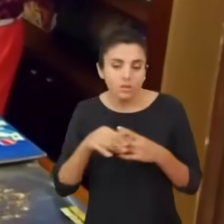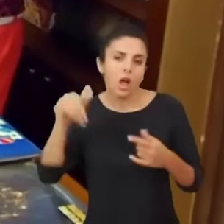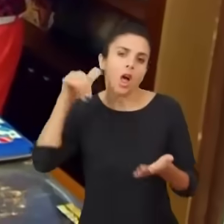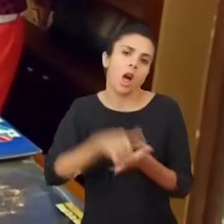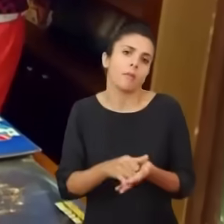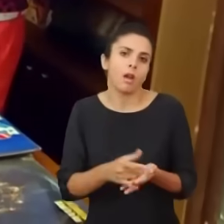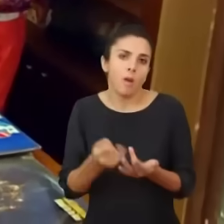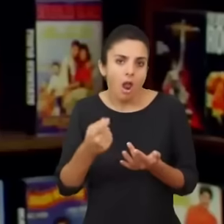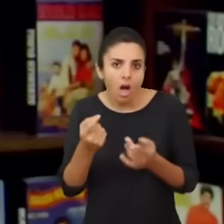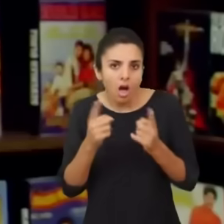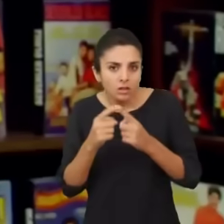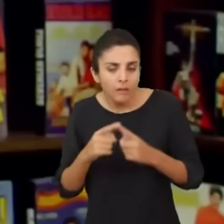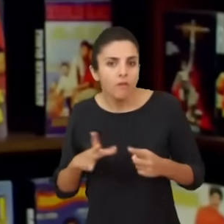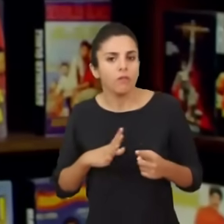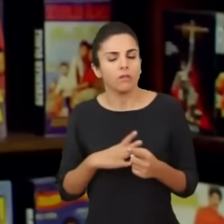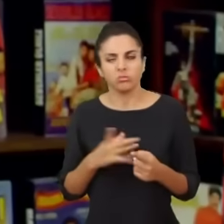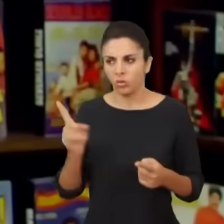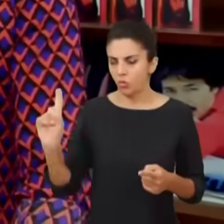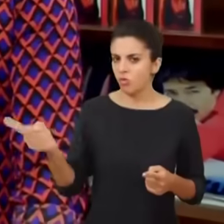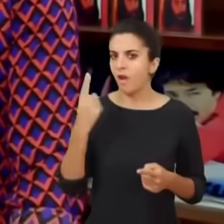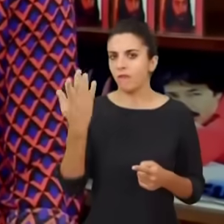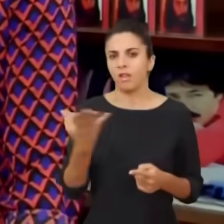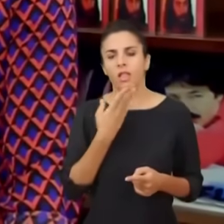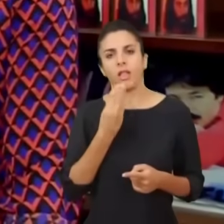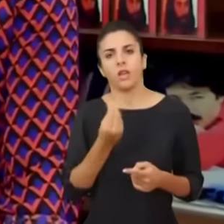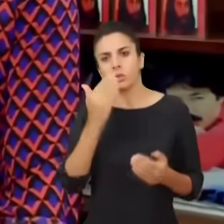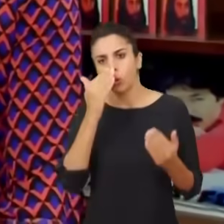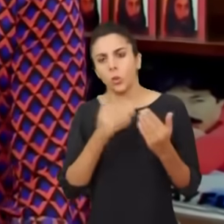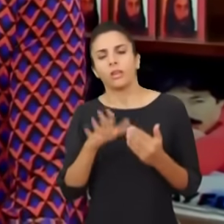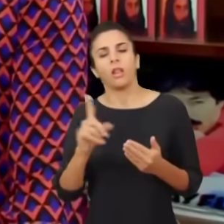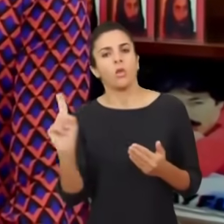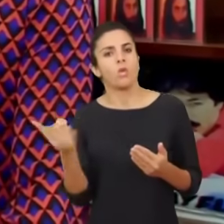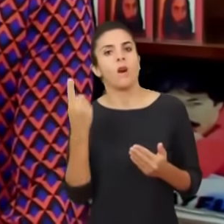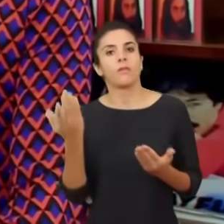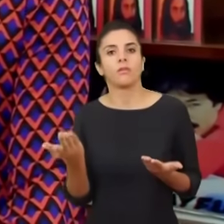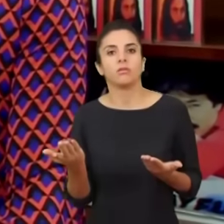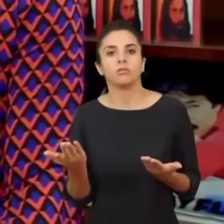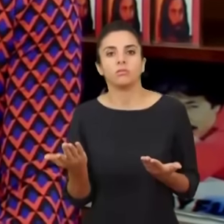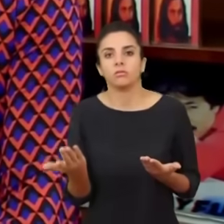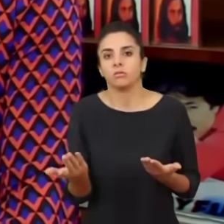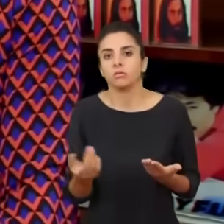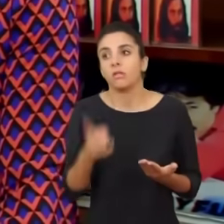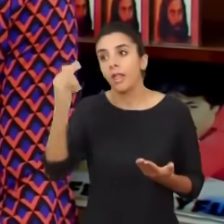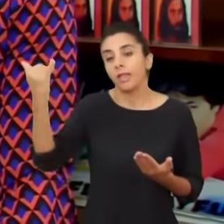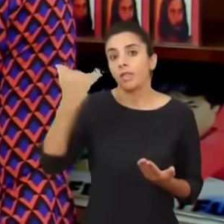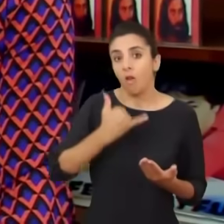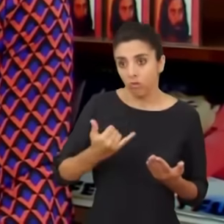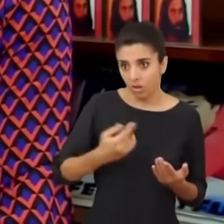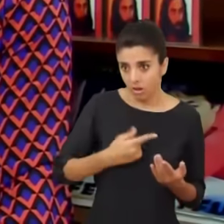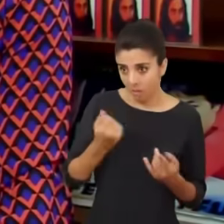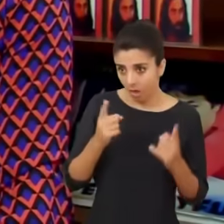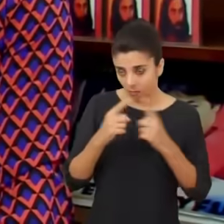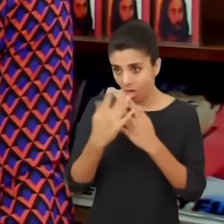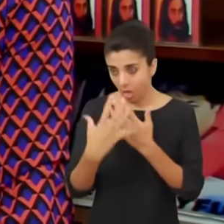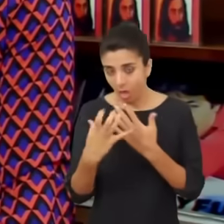yazıyor. Alem bu gençler ya. Ama karşı taraf arıyor. O zaman da yazıyor mu? Şahin